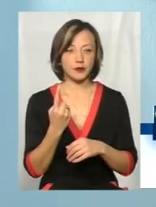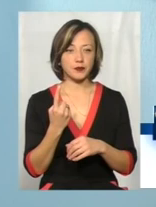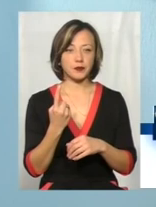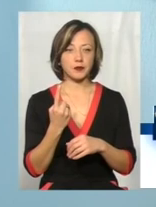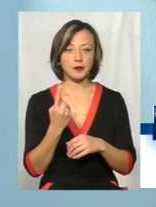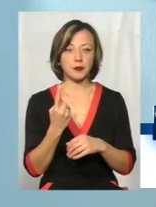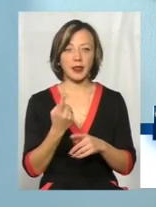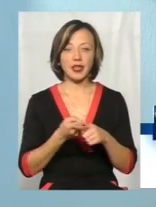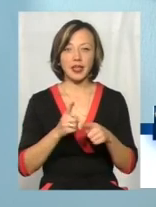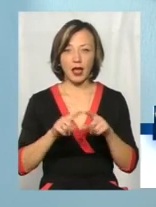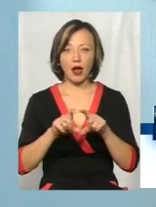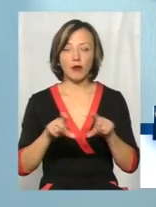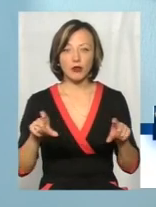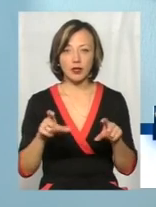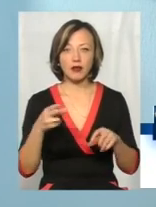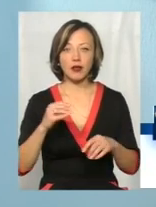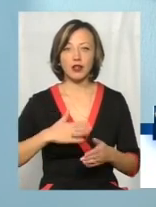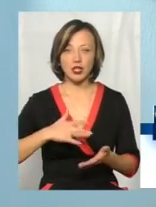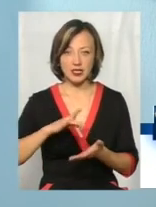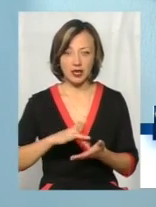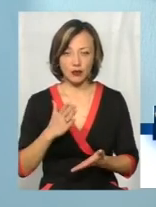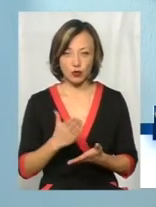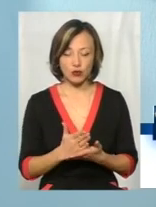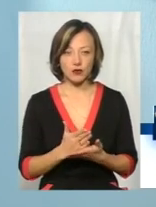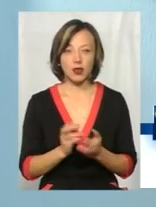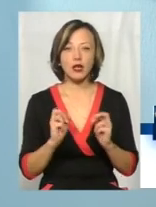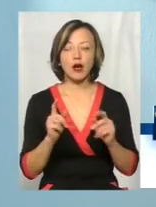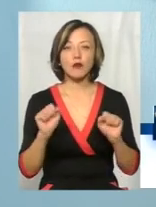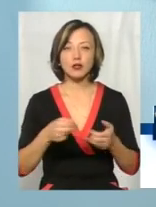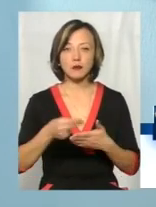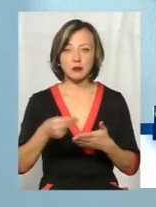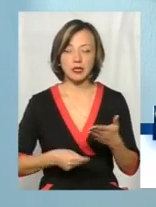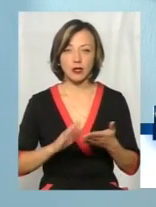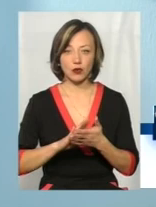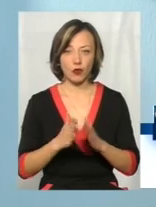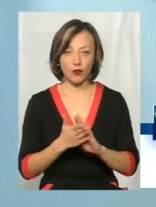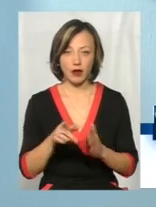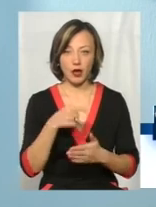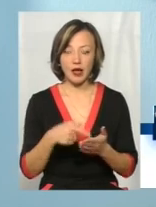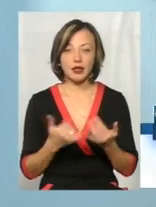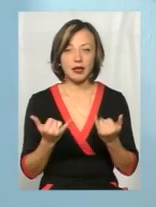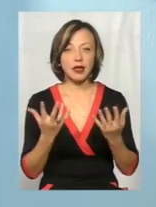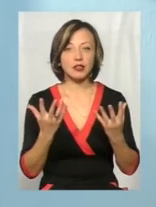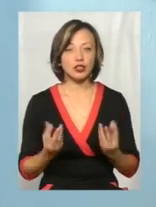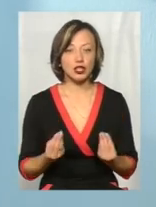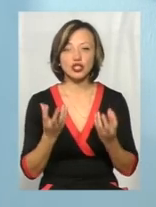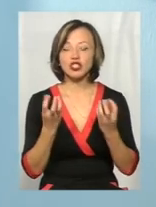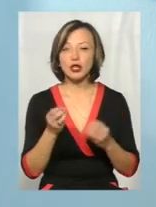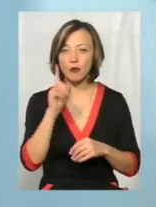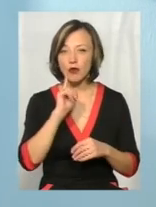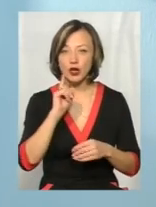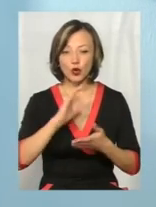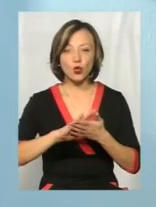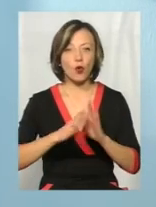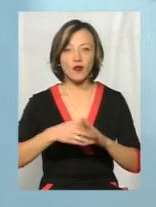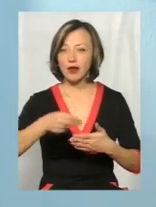цієї амбулаторії, де наш центр розташований. Як можна підписати декларацію? На даний час ми ще поки